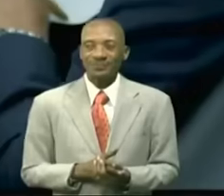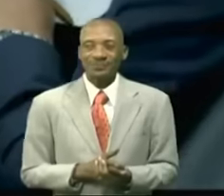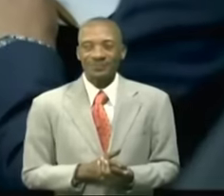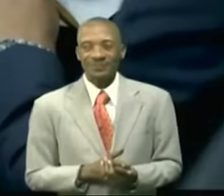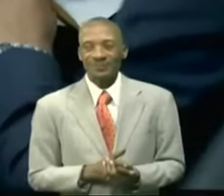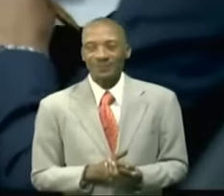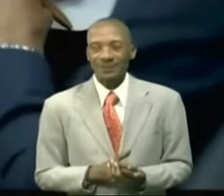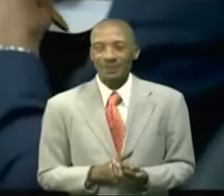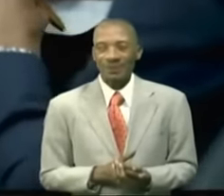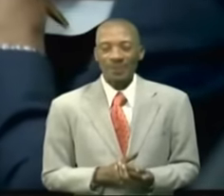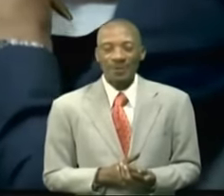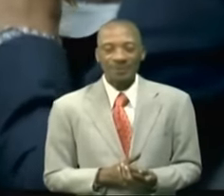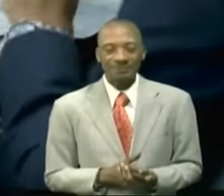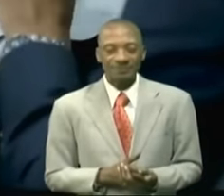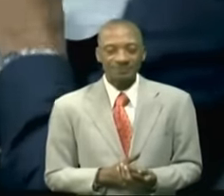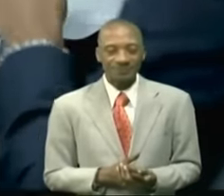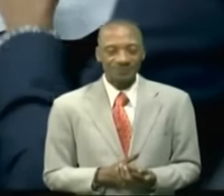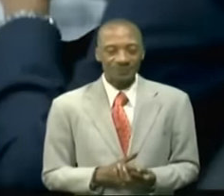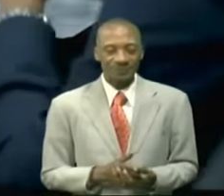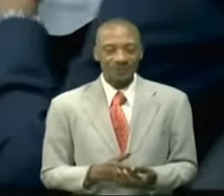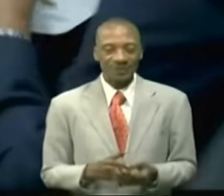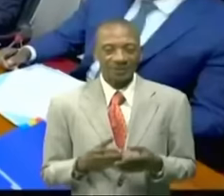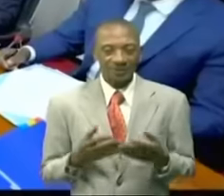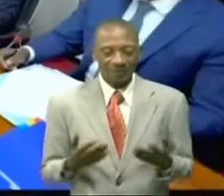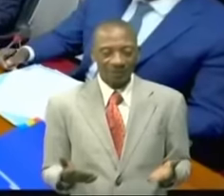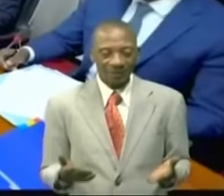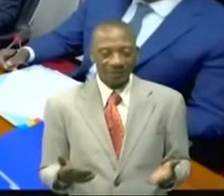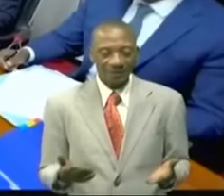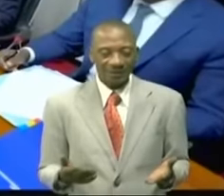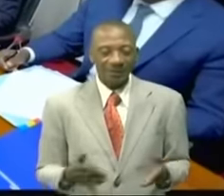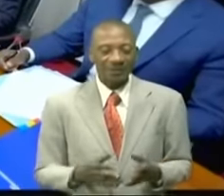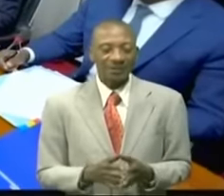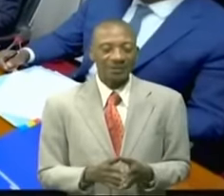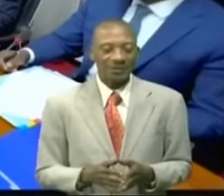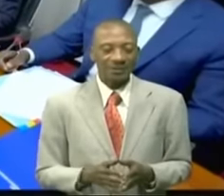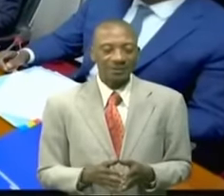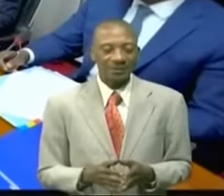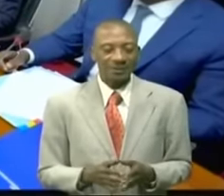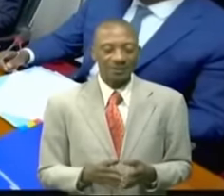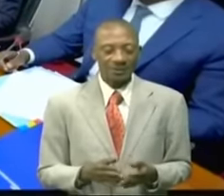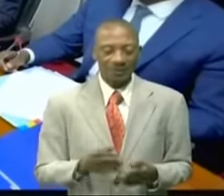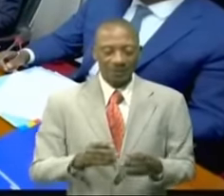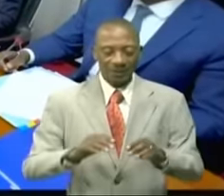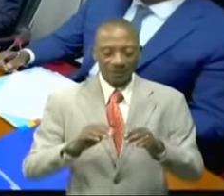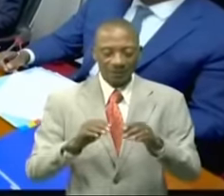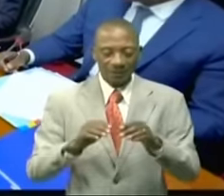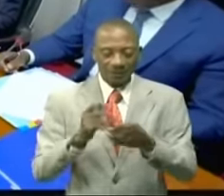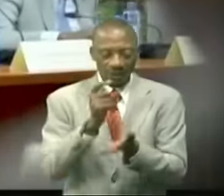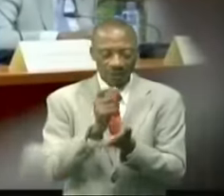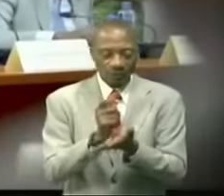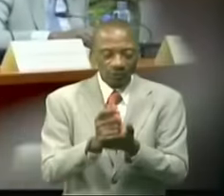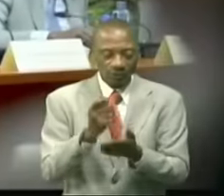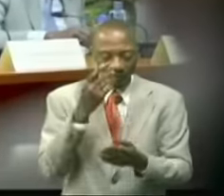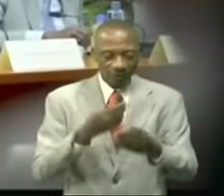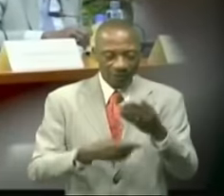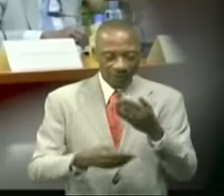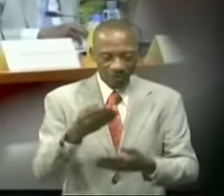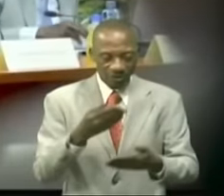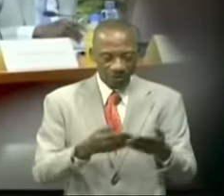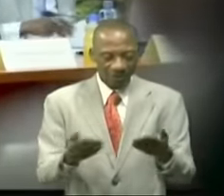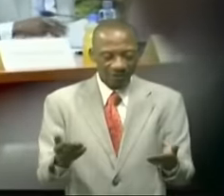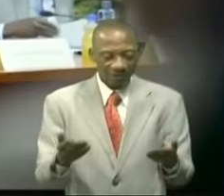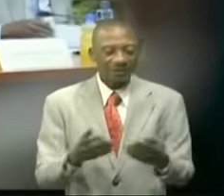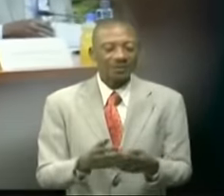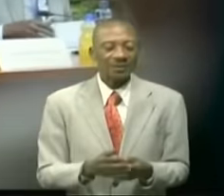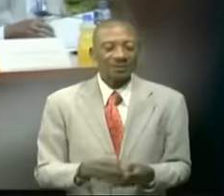congolais. L'amélioration du pouvoir d'achat des Congolais par la stabilisation du taux de change fait partie des 6 engagements du président